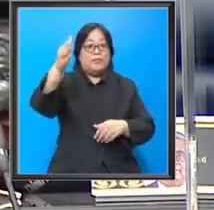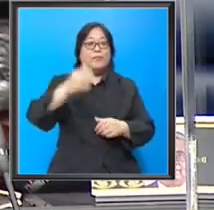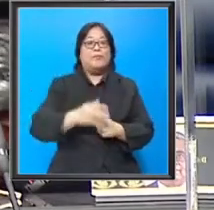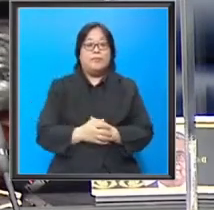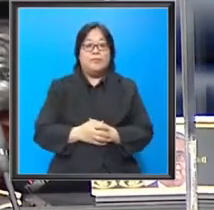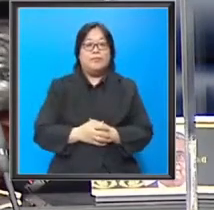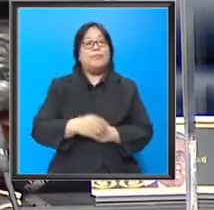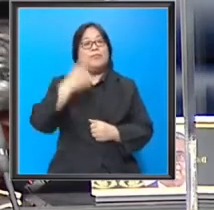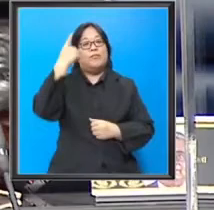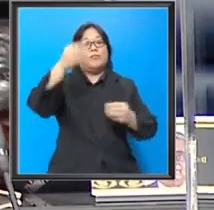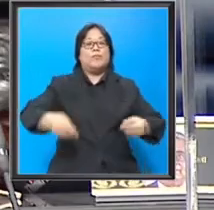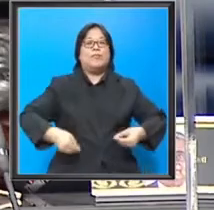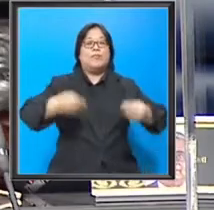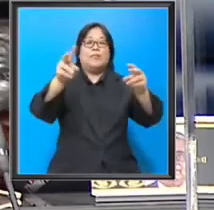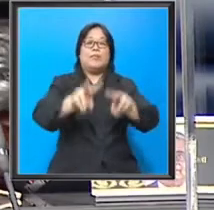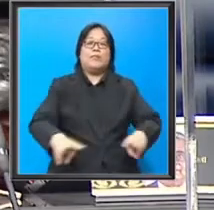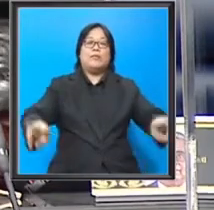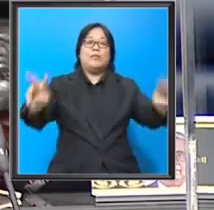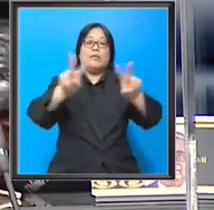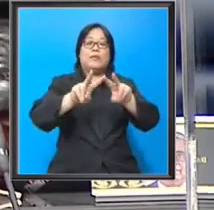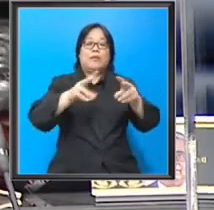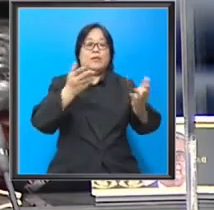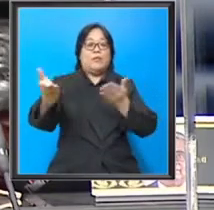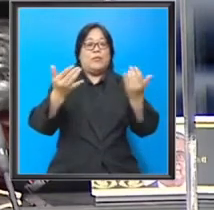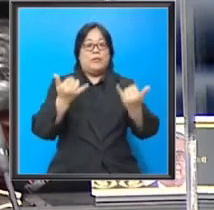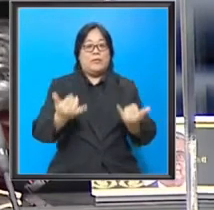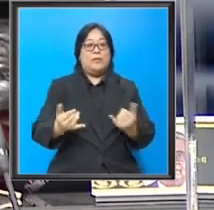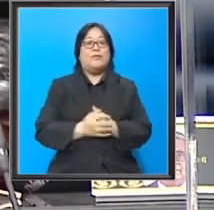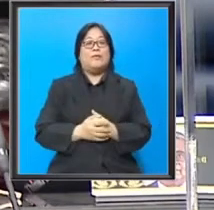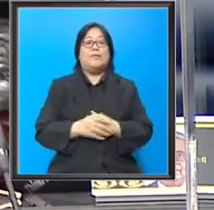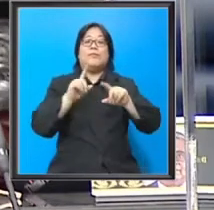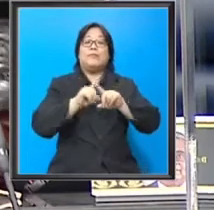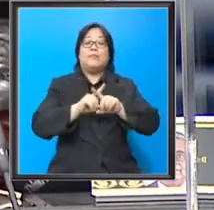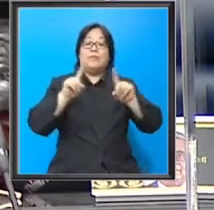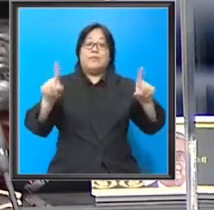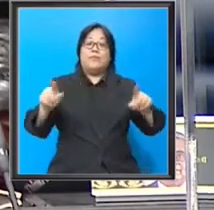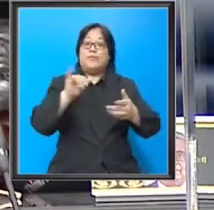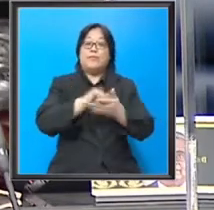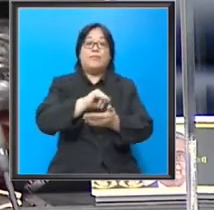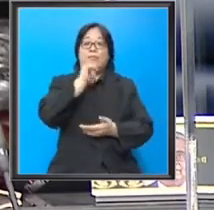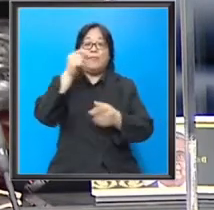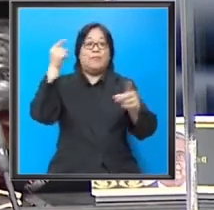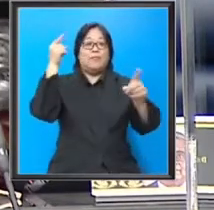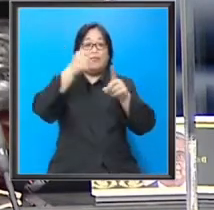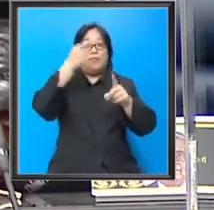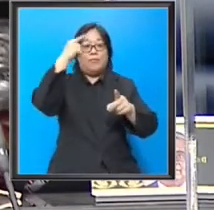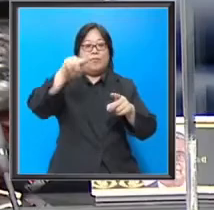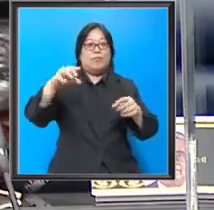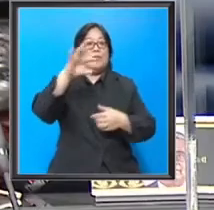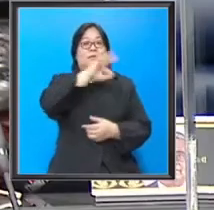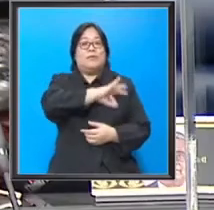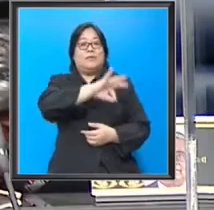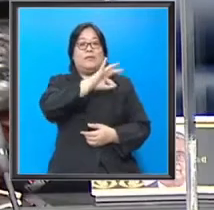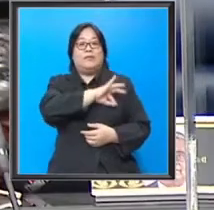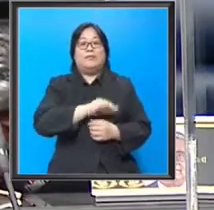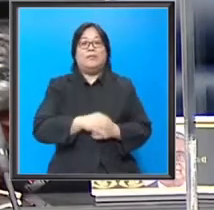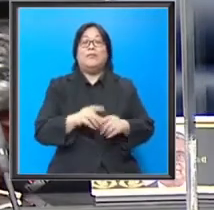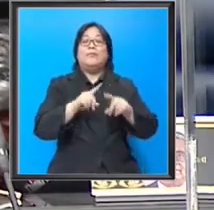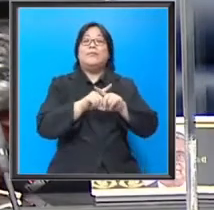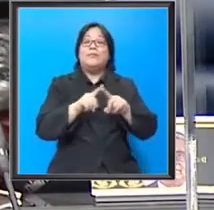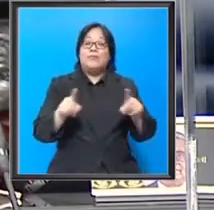bagi memberi nilai tambah kepada kemudahan sedia ada walau bagaimanapun dianya bukan bertujuan untuk membuat keuntungan